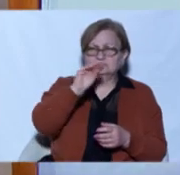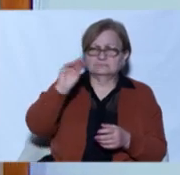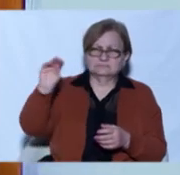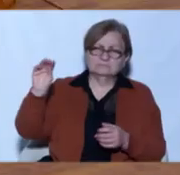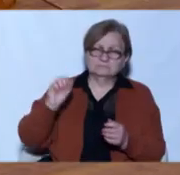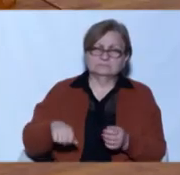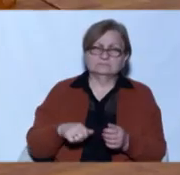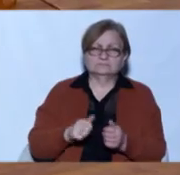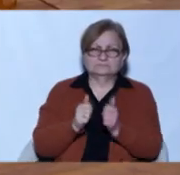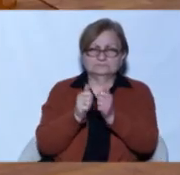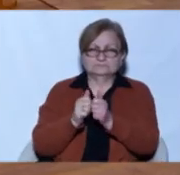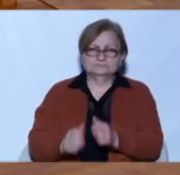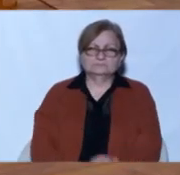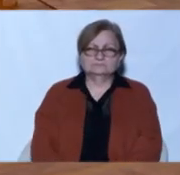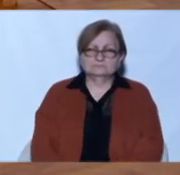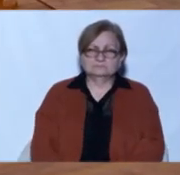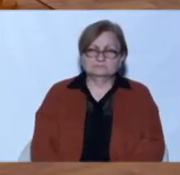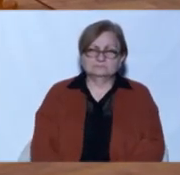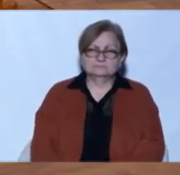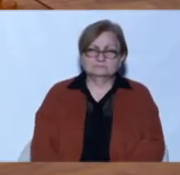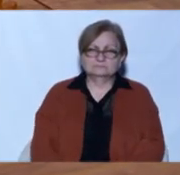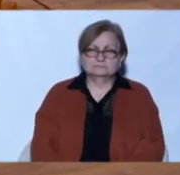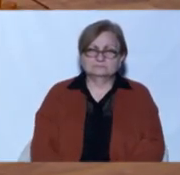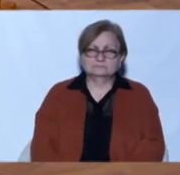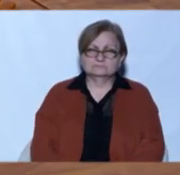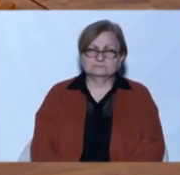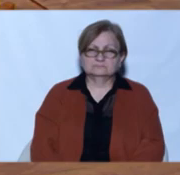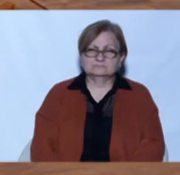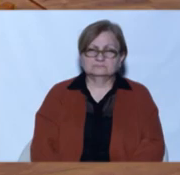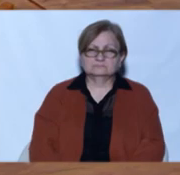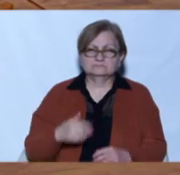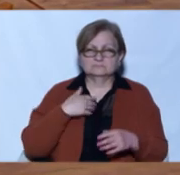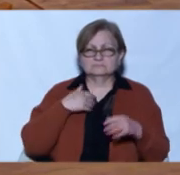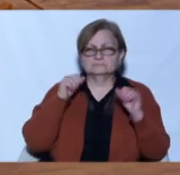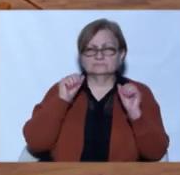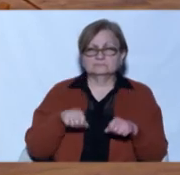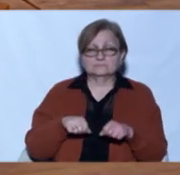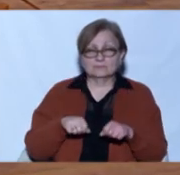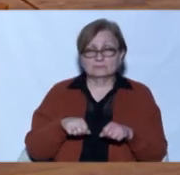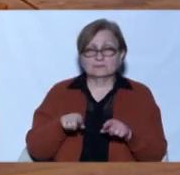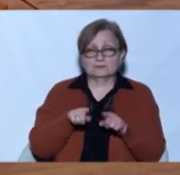მოათავსებთ პერსონაჟების გასწვრივ. ჩვენ ამავე დროს შეგვიძლია დავამაგროთ